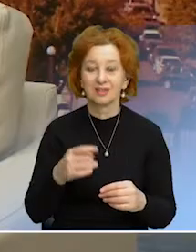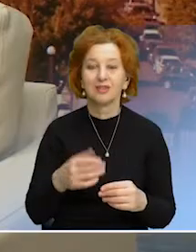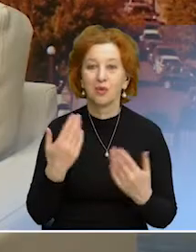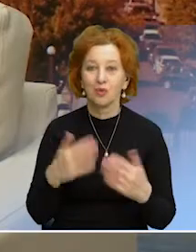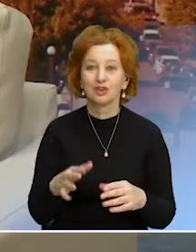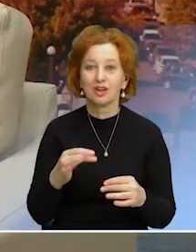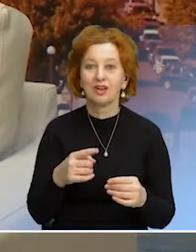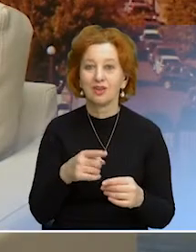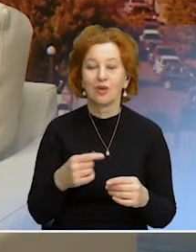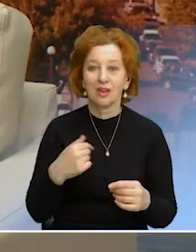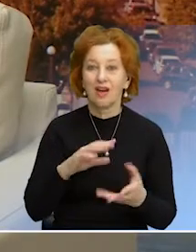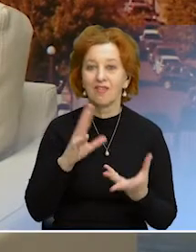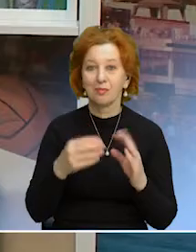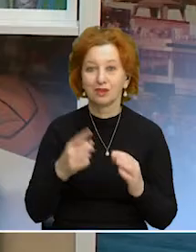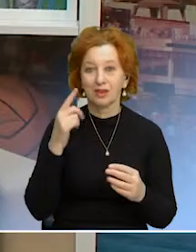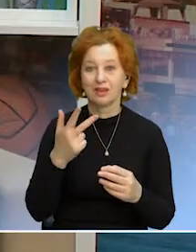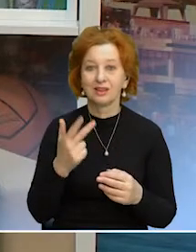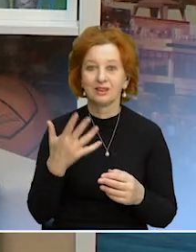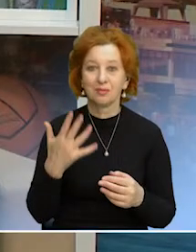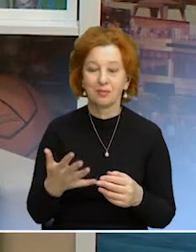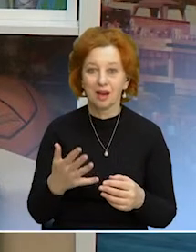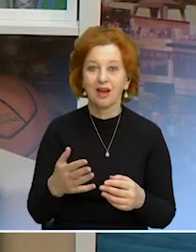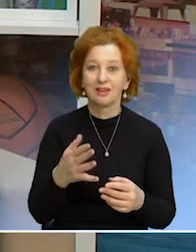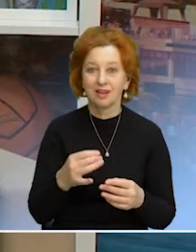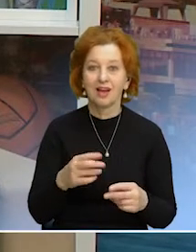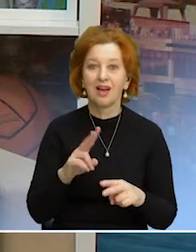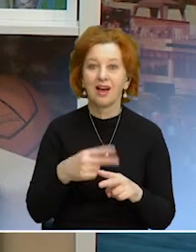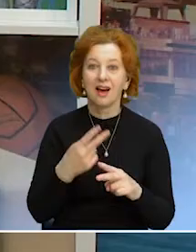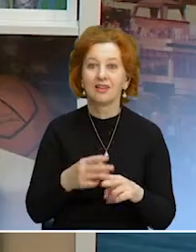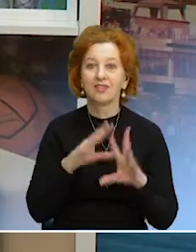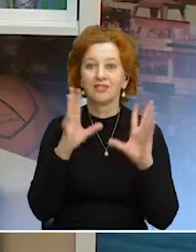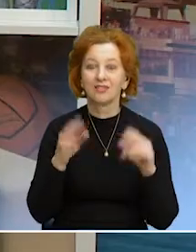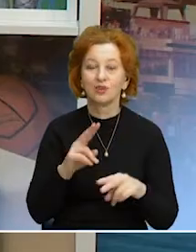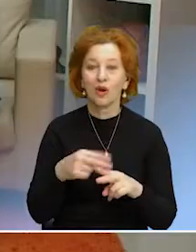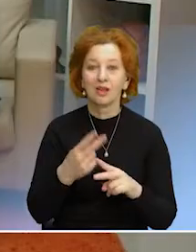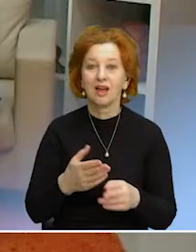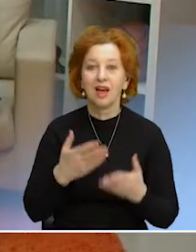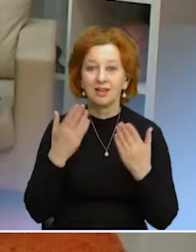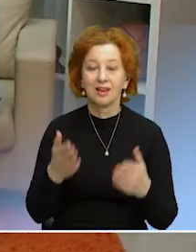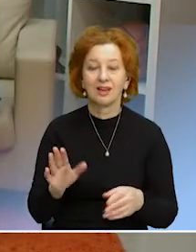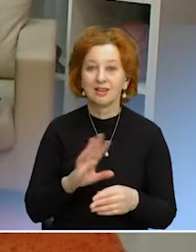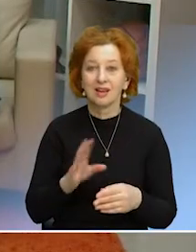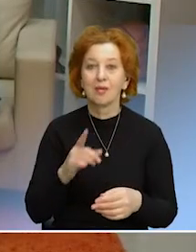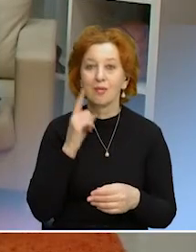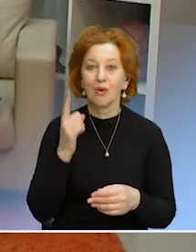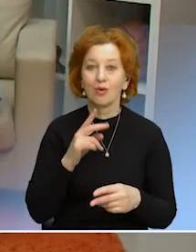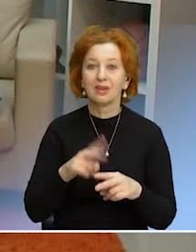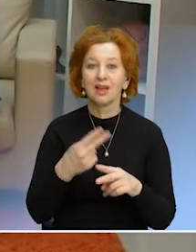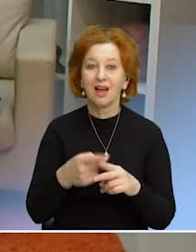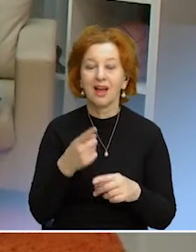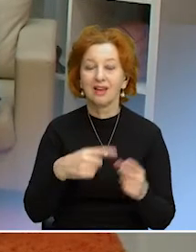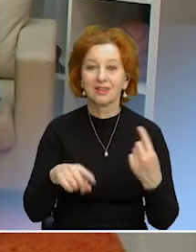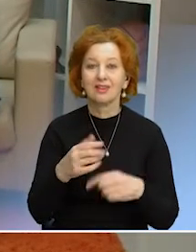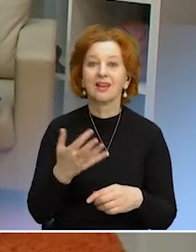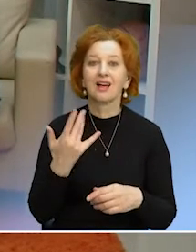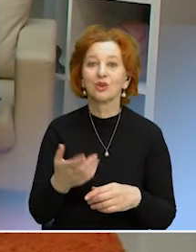ушедшей молодостью. Ну, не я ж придумала цифру 35, и как у нас официально это считается, все очень, что это да. Все это очень относительно, нет. Молодость – это настолько,